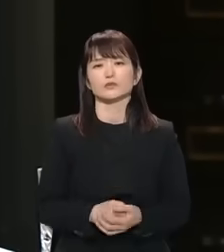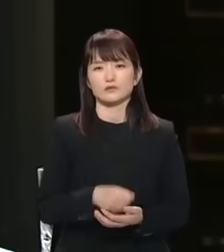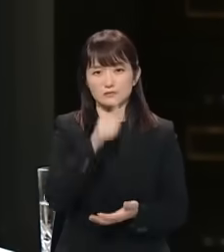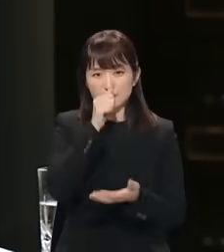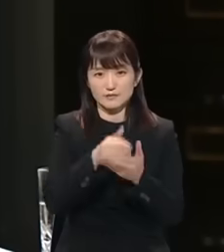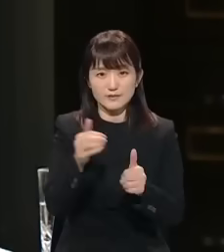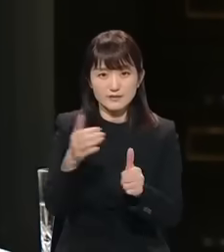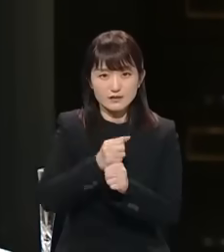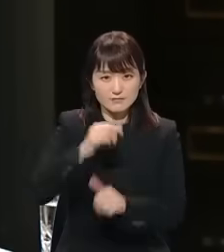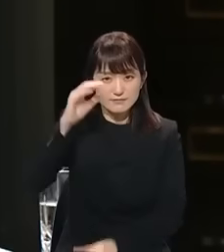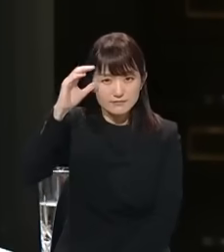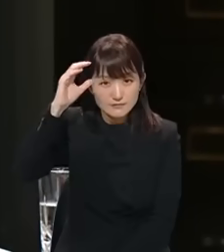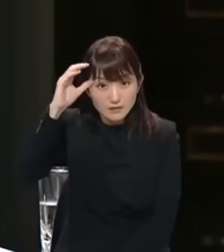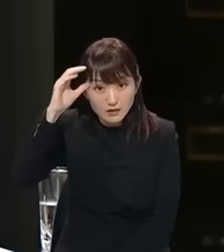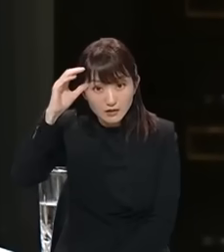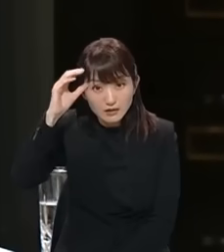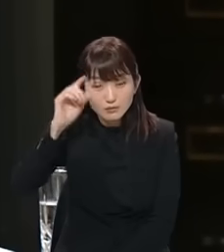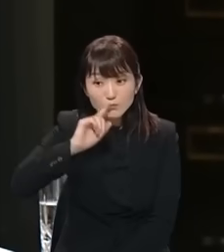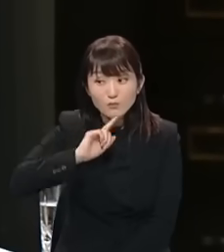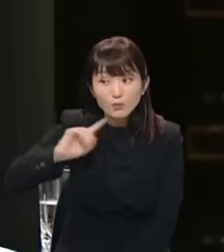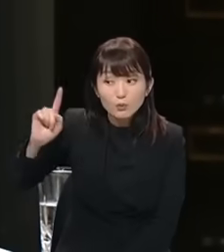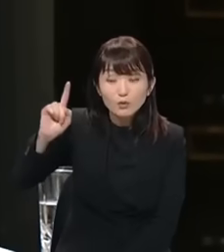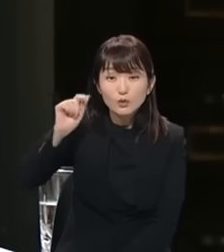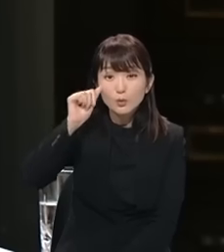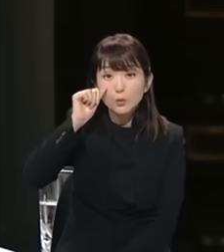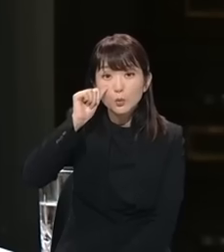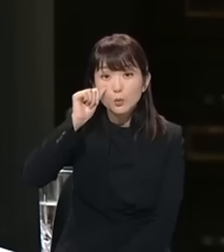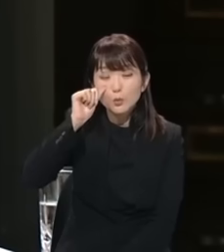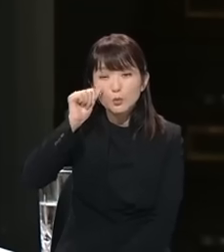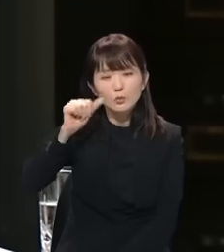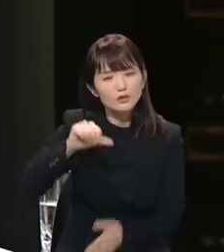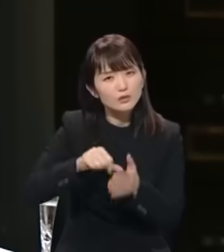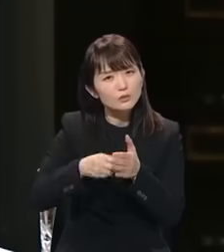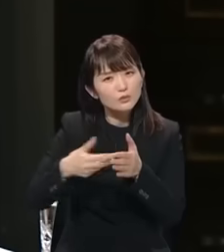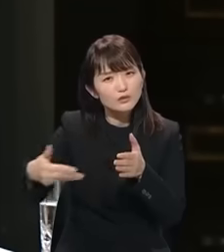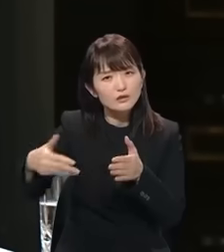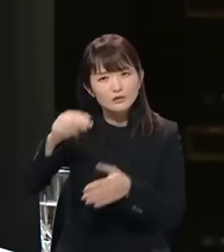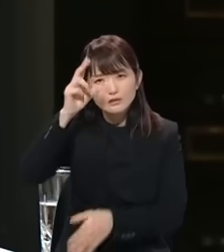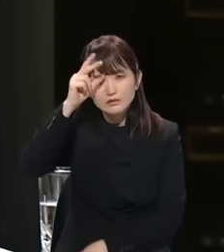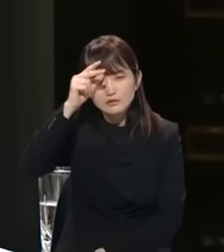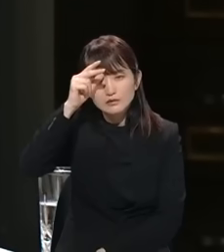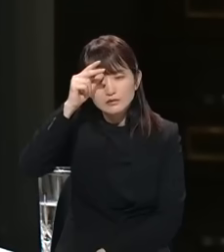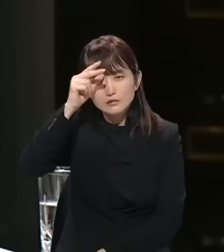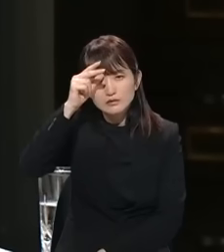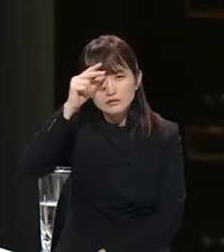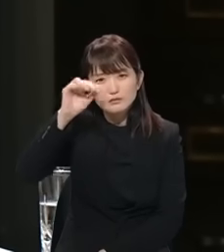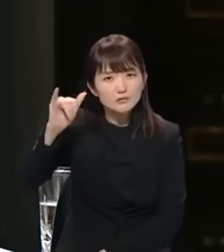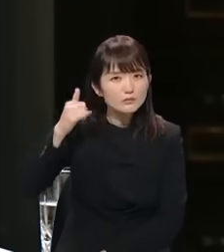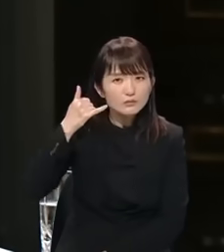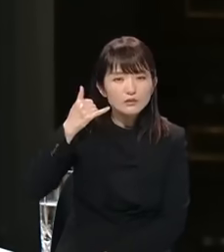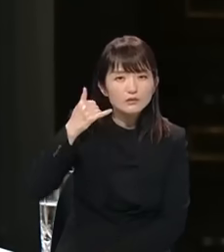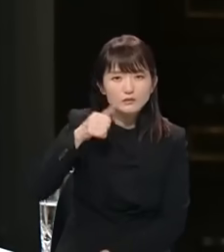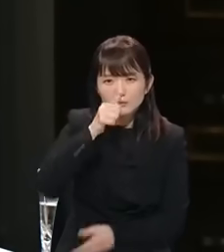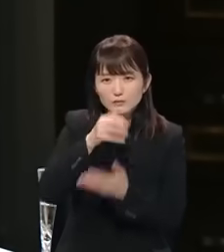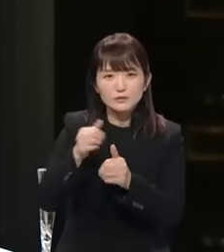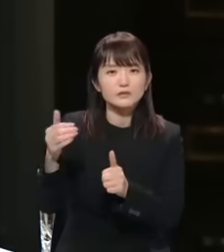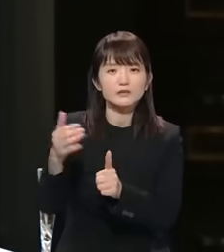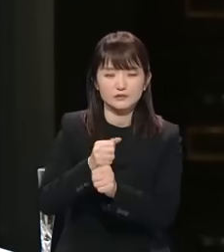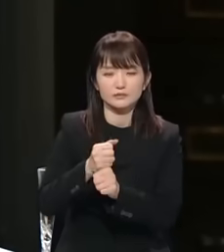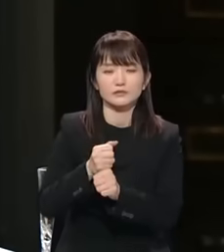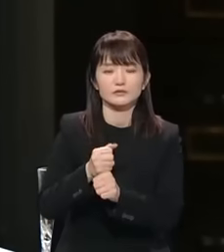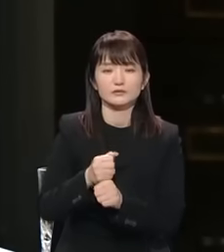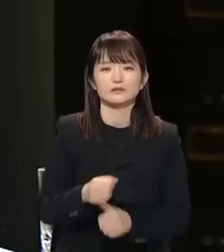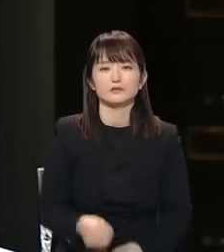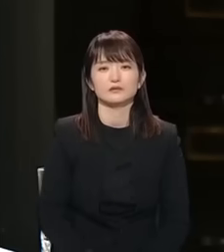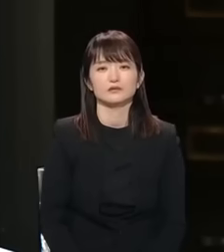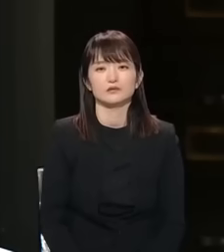학수고대 기다리셨는데 고소를 한지 5개월쯤 흘렀을까요 경찰로부터 잡혔다는 소식이 왔답니다